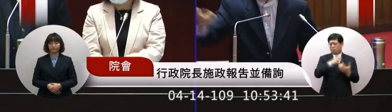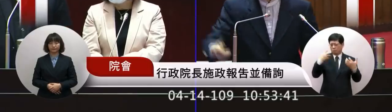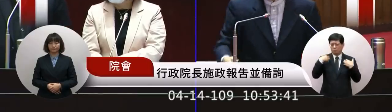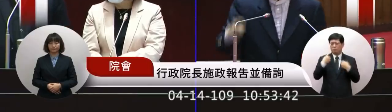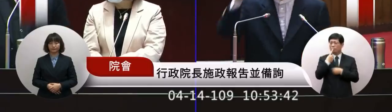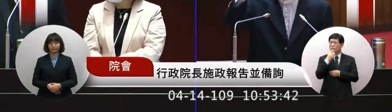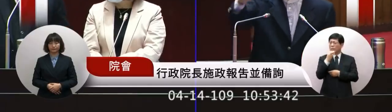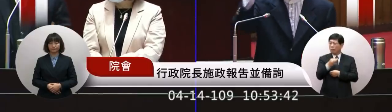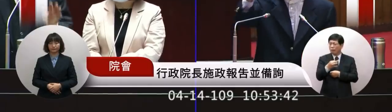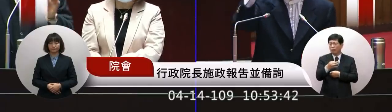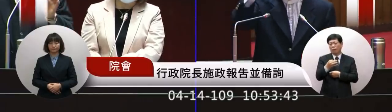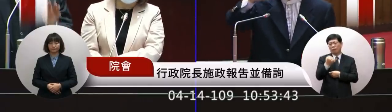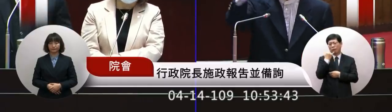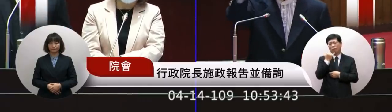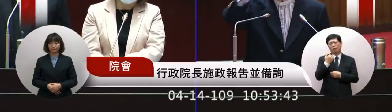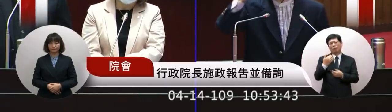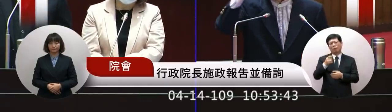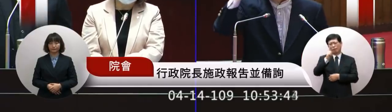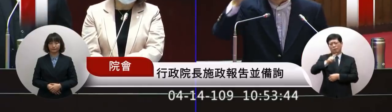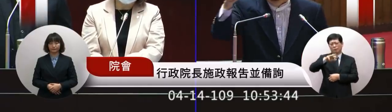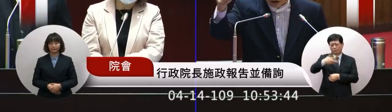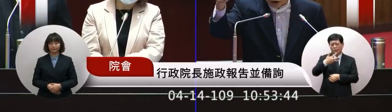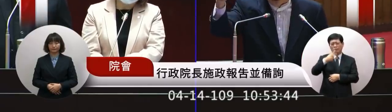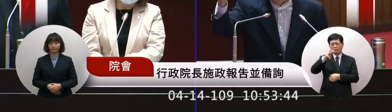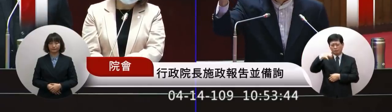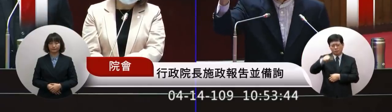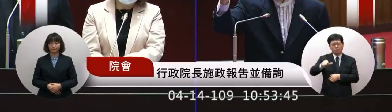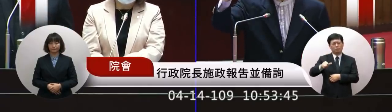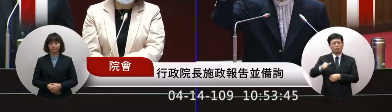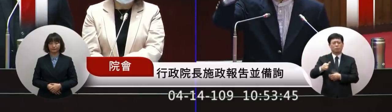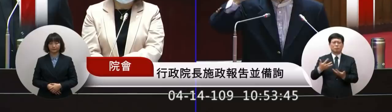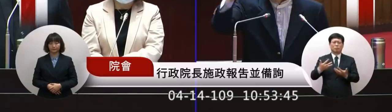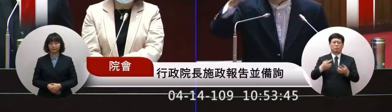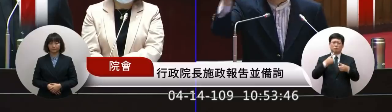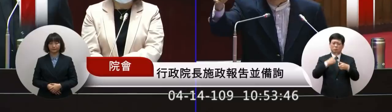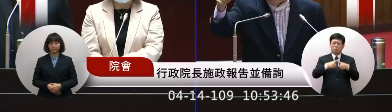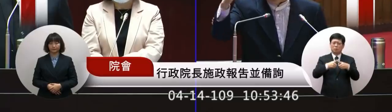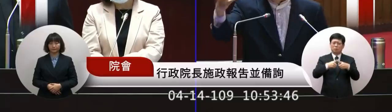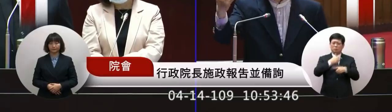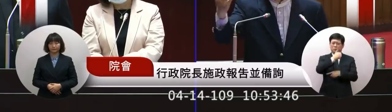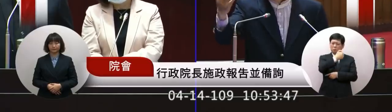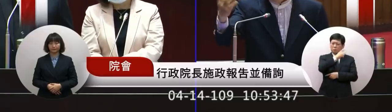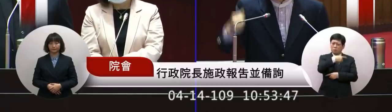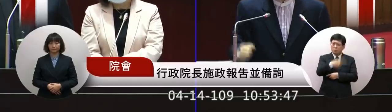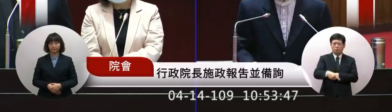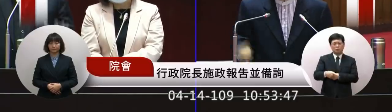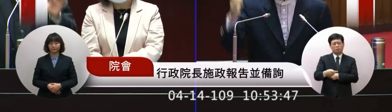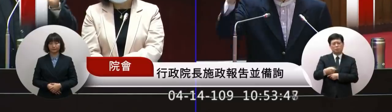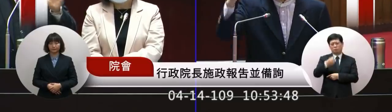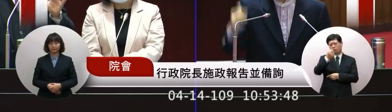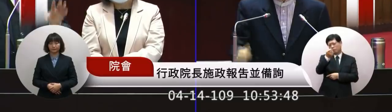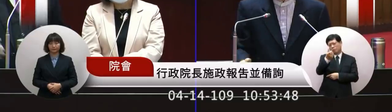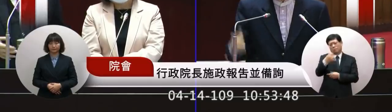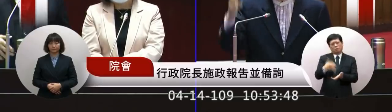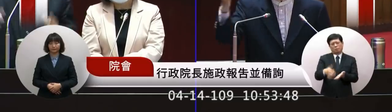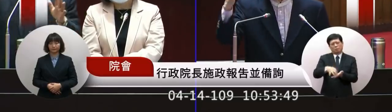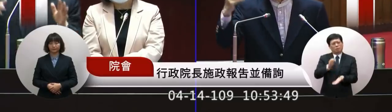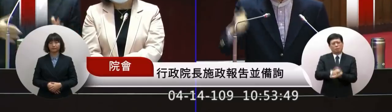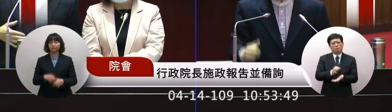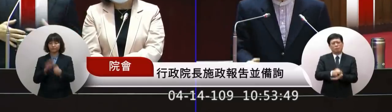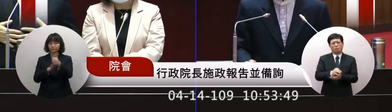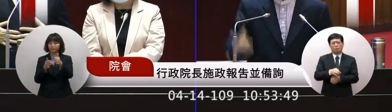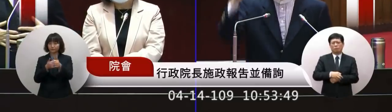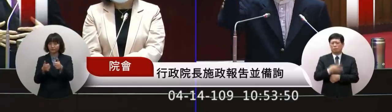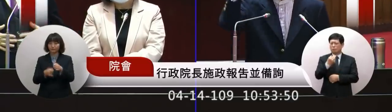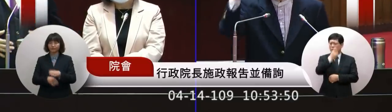利息钱，一个1845，啊50万的人才偌济年尔，你甲算好啊，几